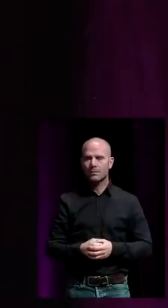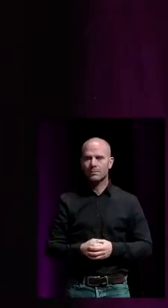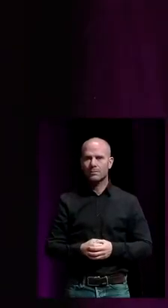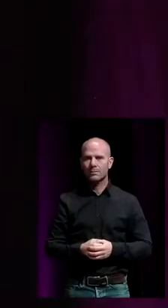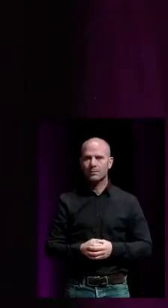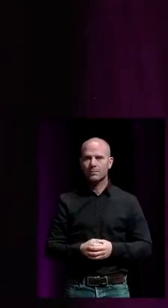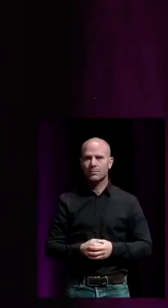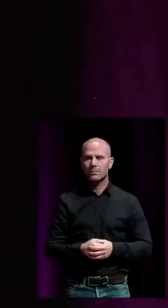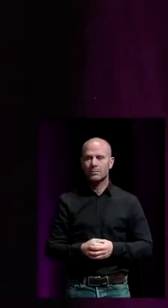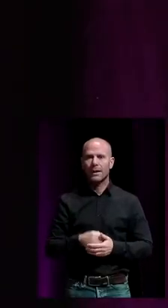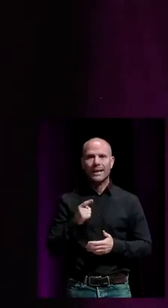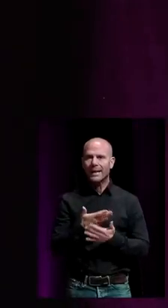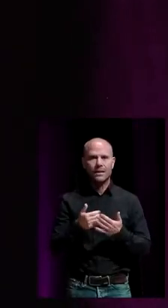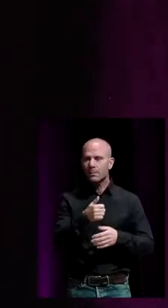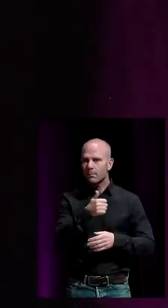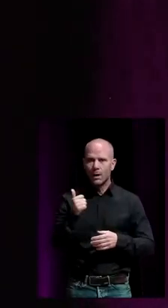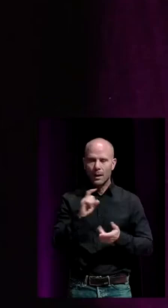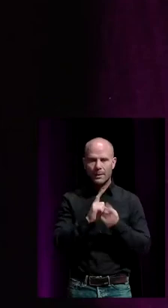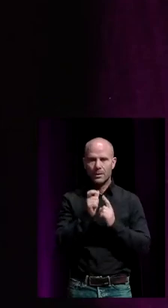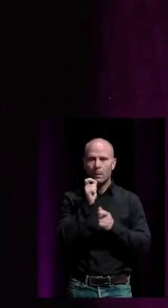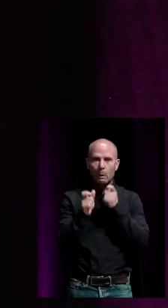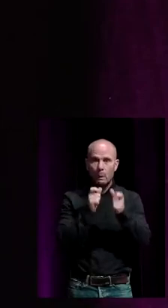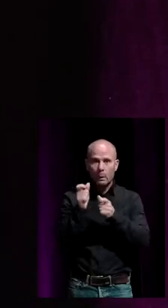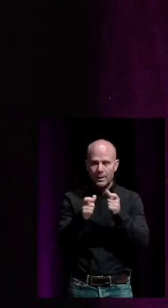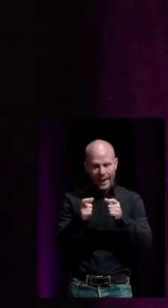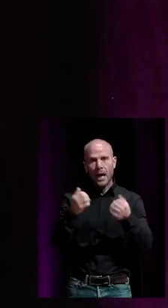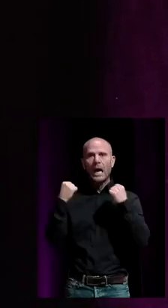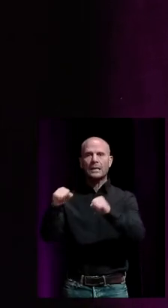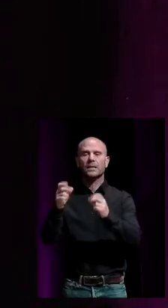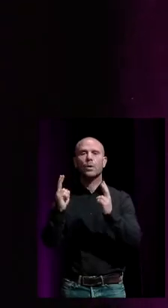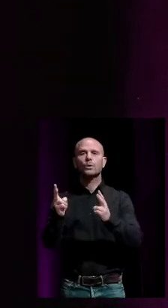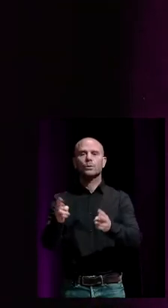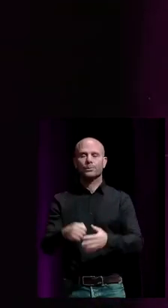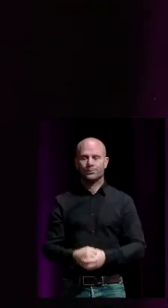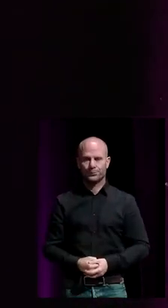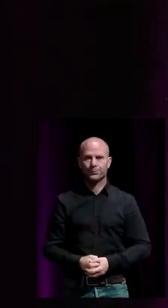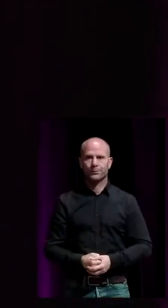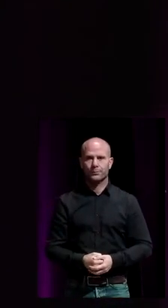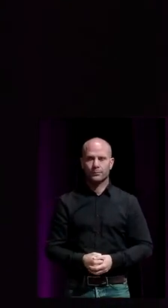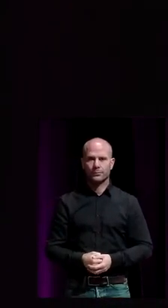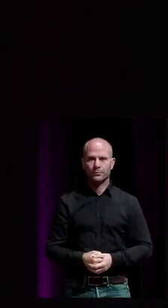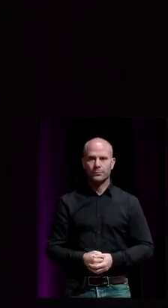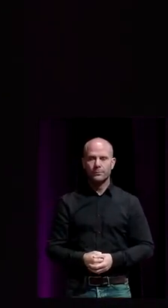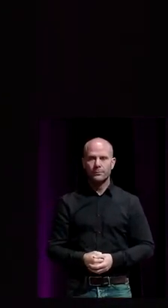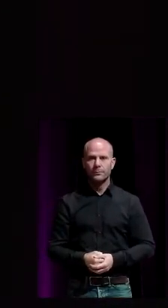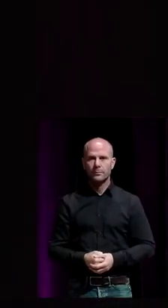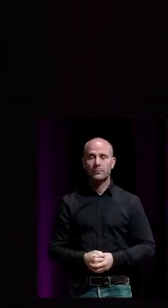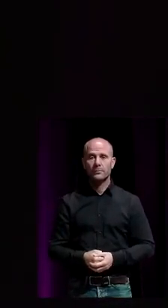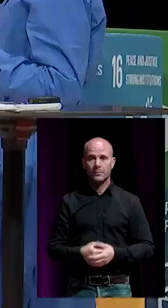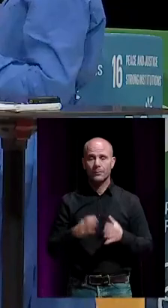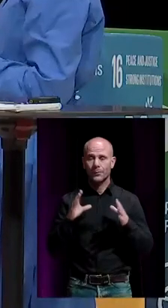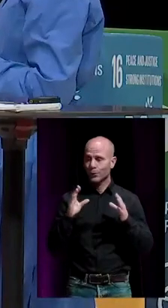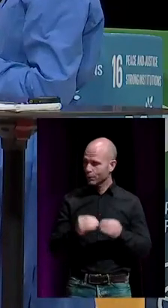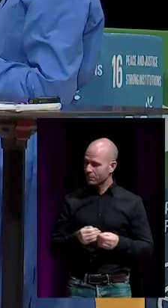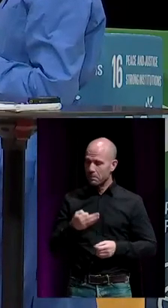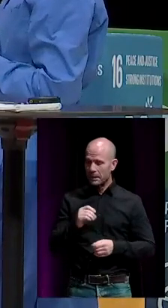att det inte bara blir ord helt ja. Enkelt, utan ta det till handling. Nu blir det dags, Pernilla, för oss